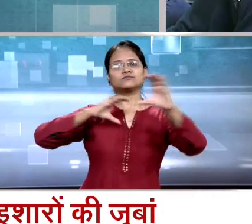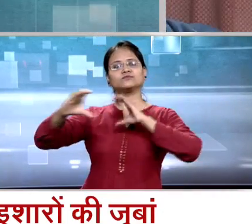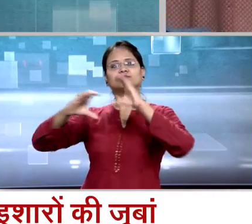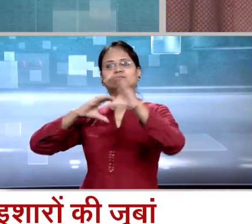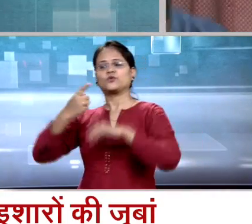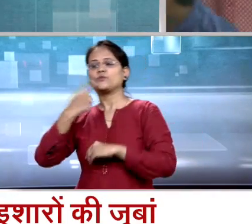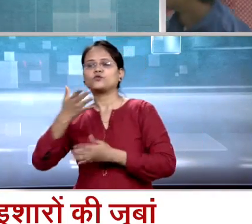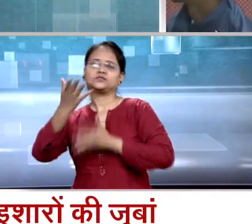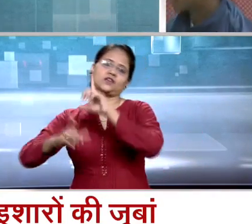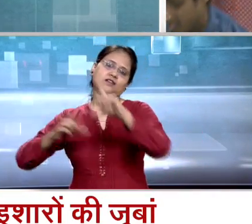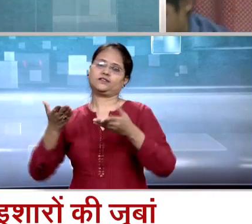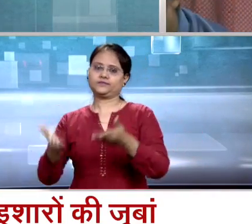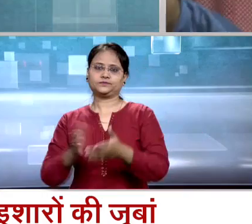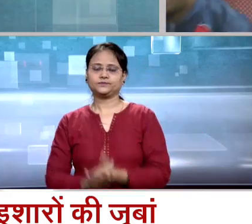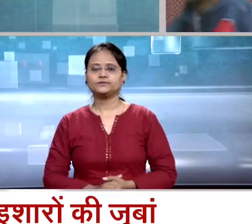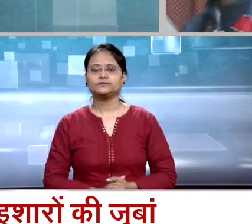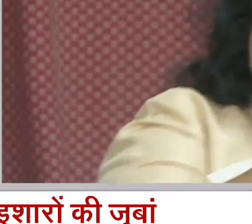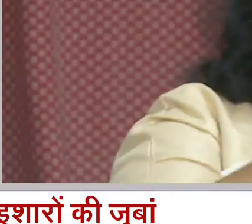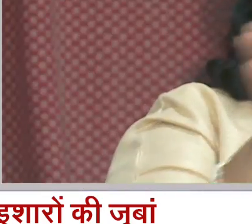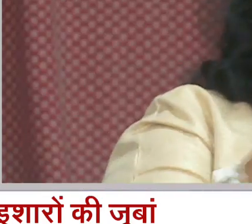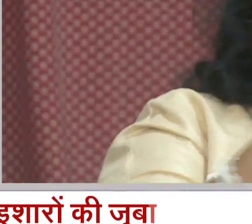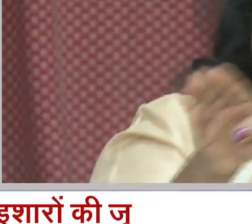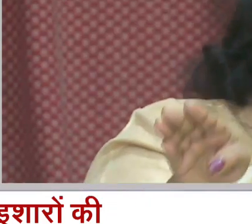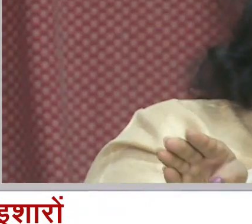हैं, जिसे सांकेतिक भाषा कहा जाता है।